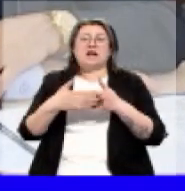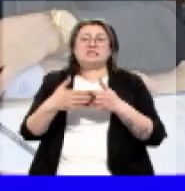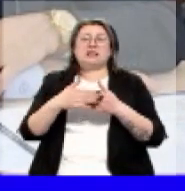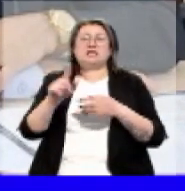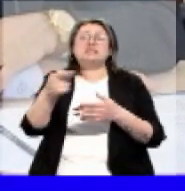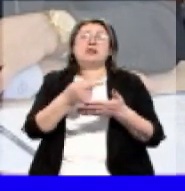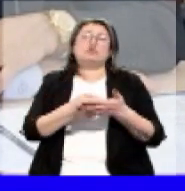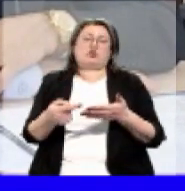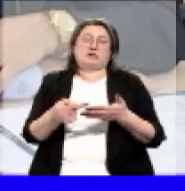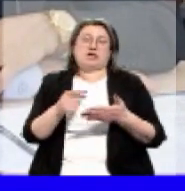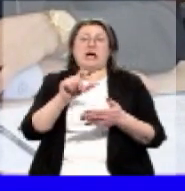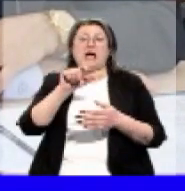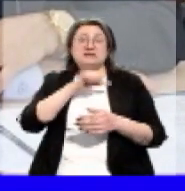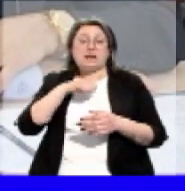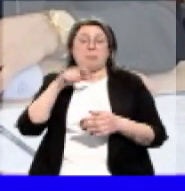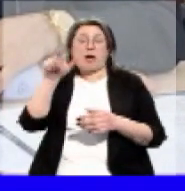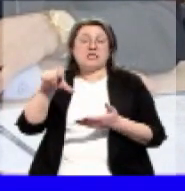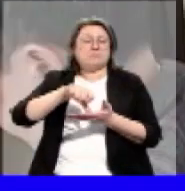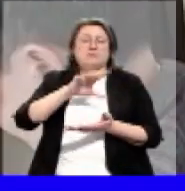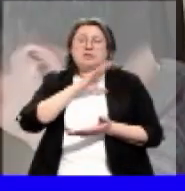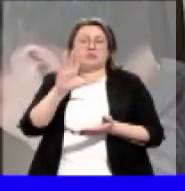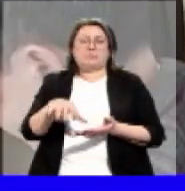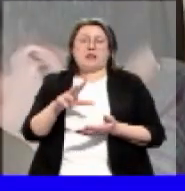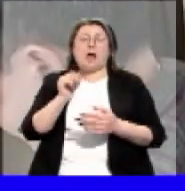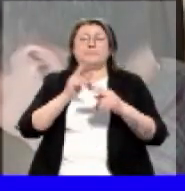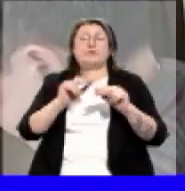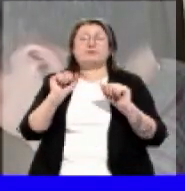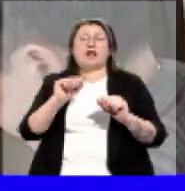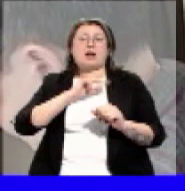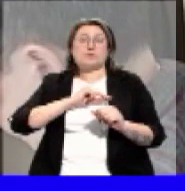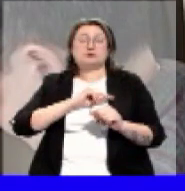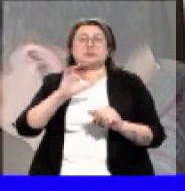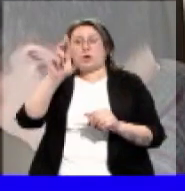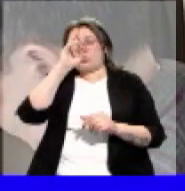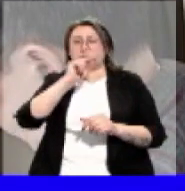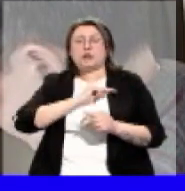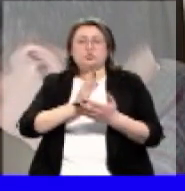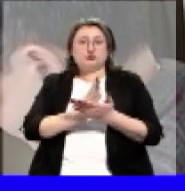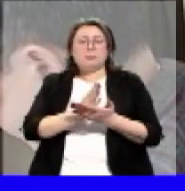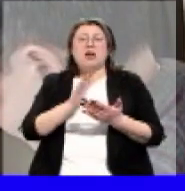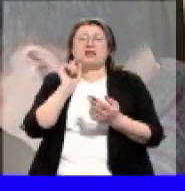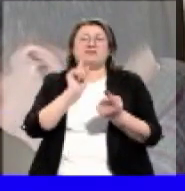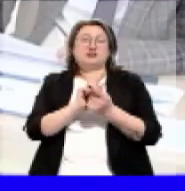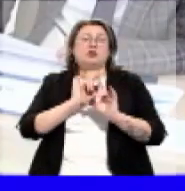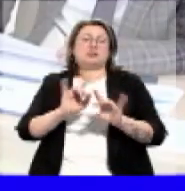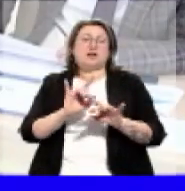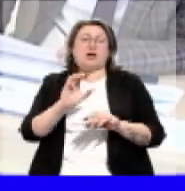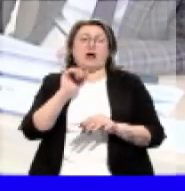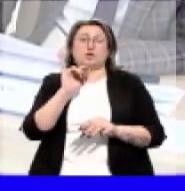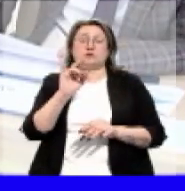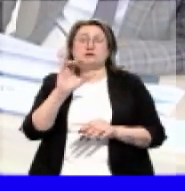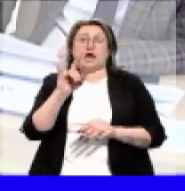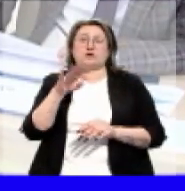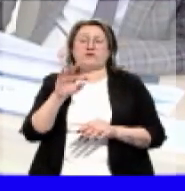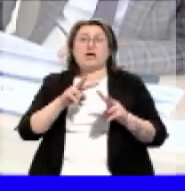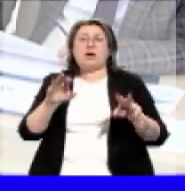виде замечания. Сам аким на заседании не присутствовал. О профилактической работе с государственными служащими на встрече рассказал Арнур